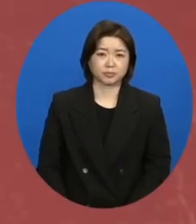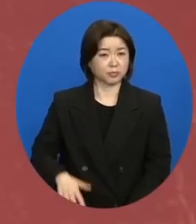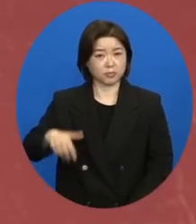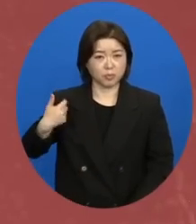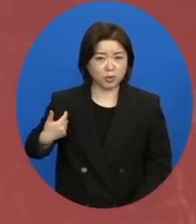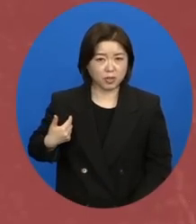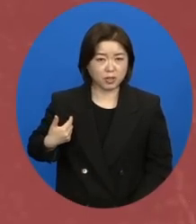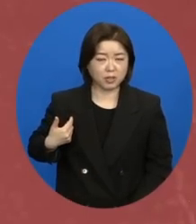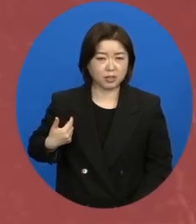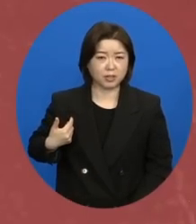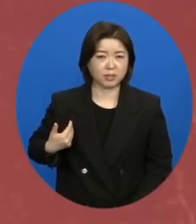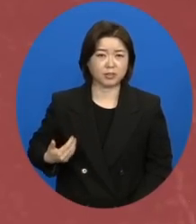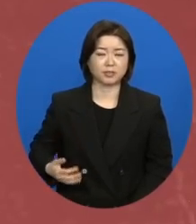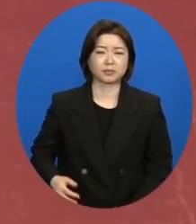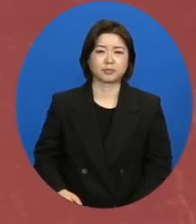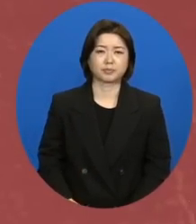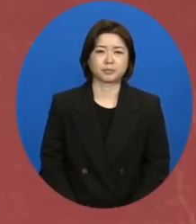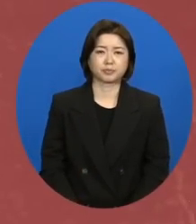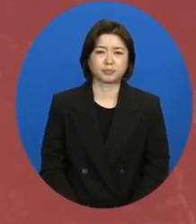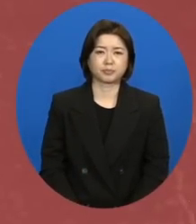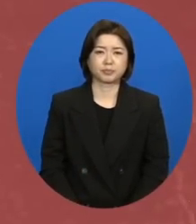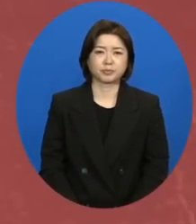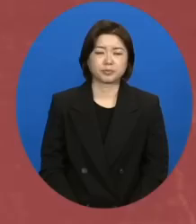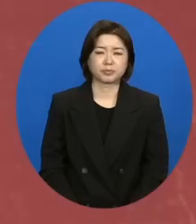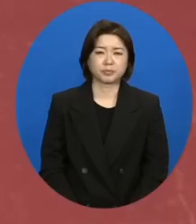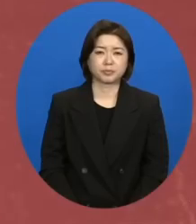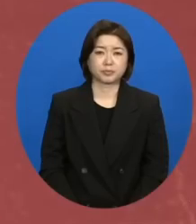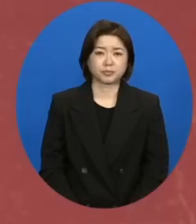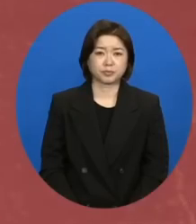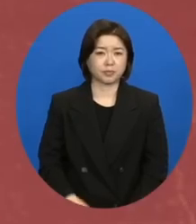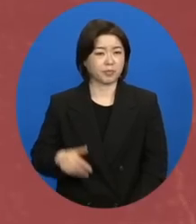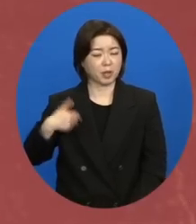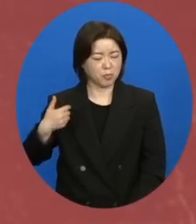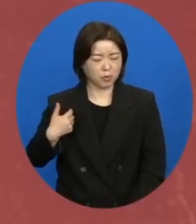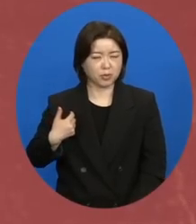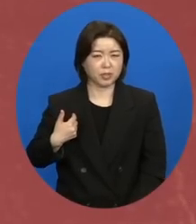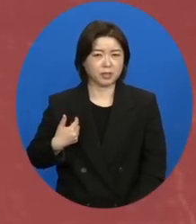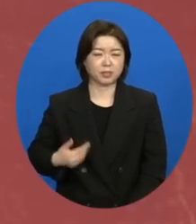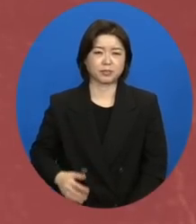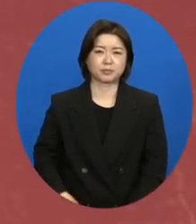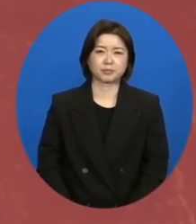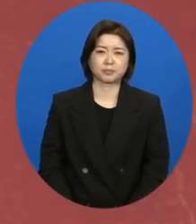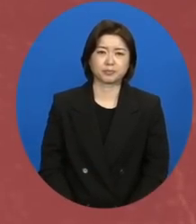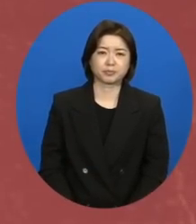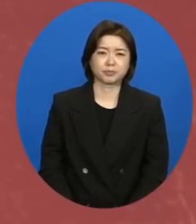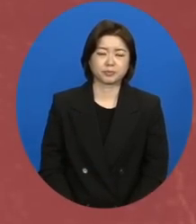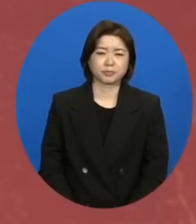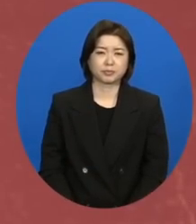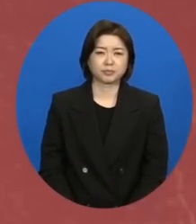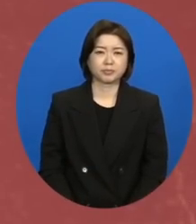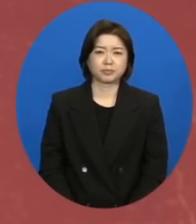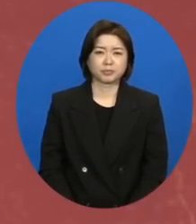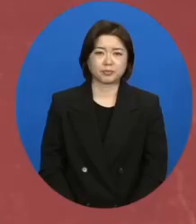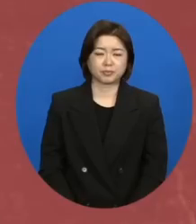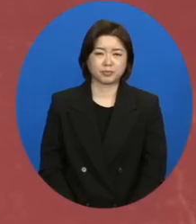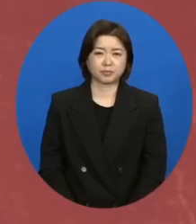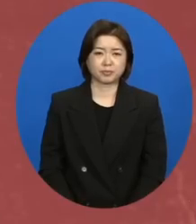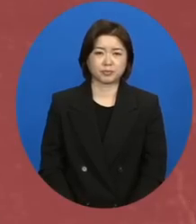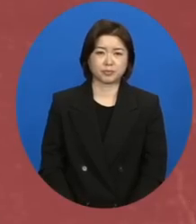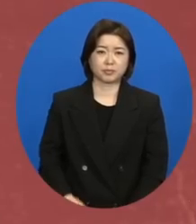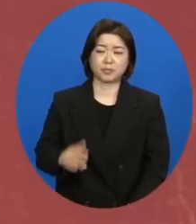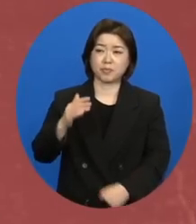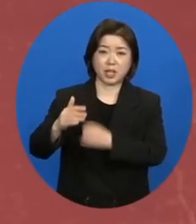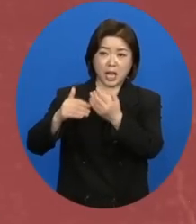모르겠어요? 모르겠냐고. 세 하나님도